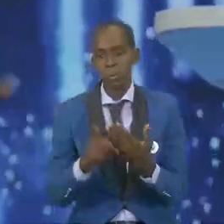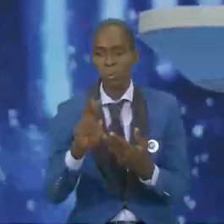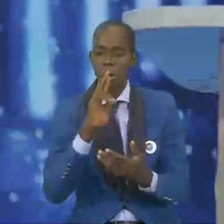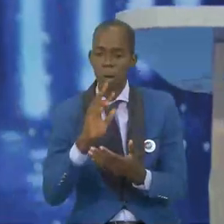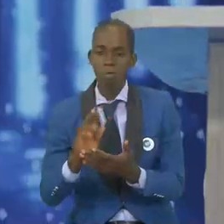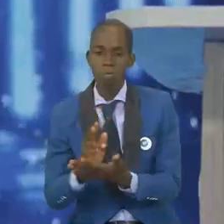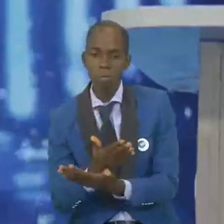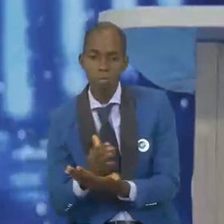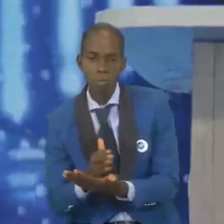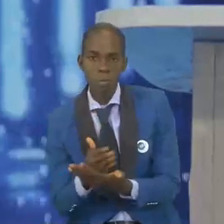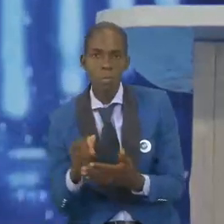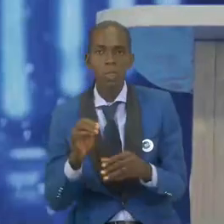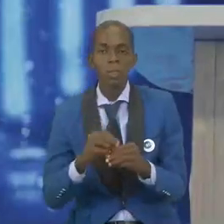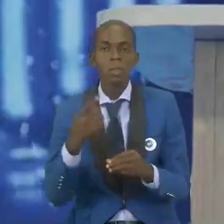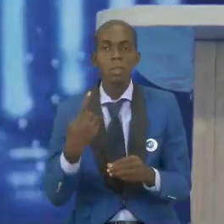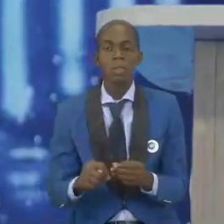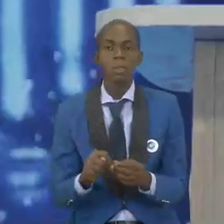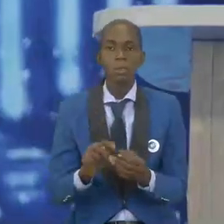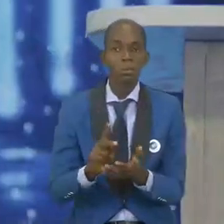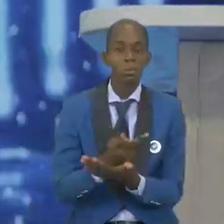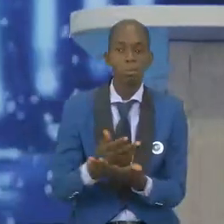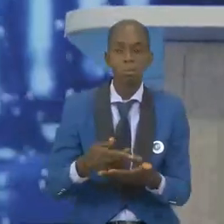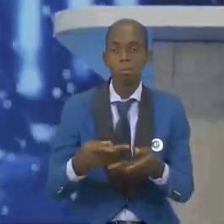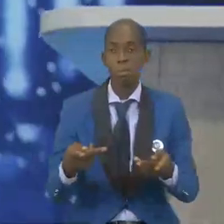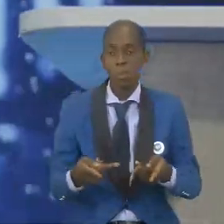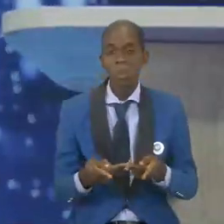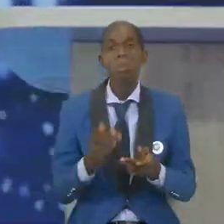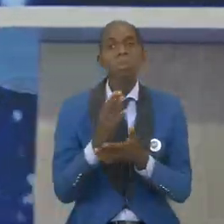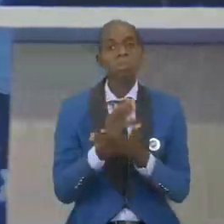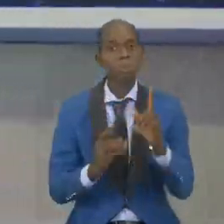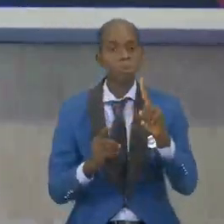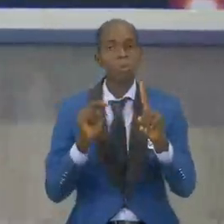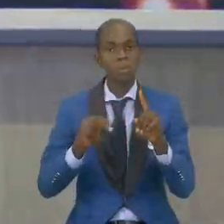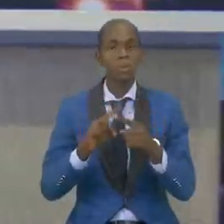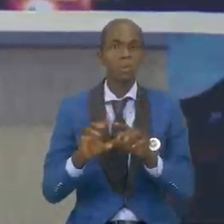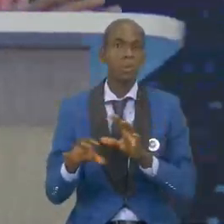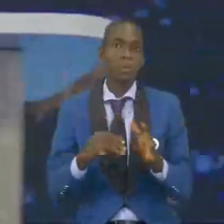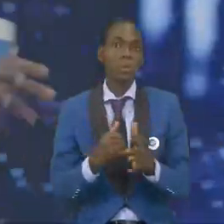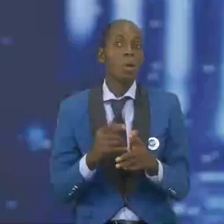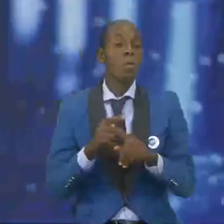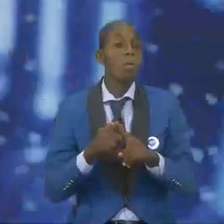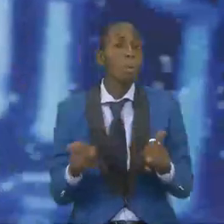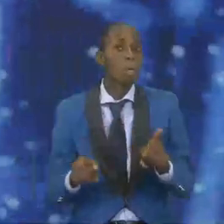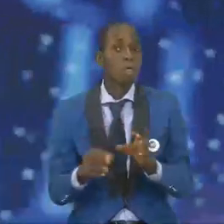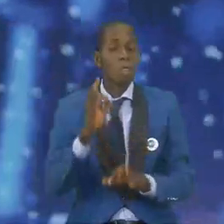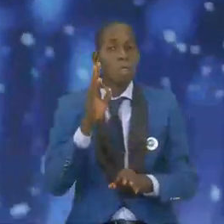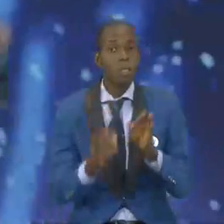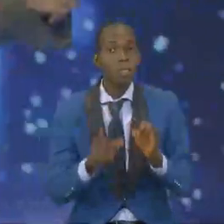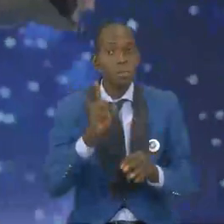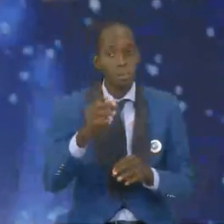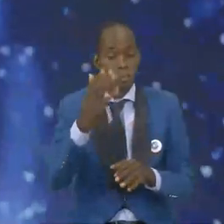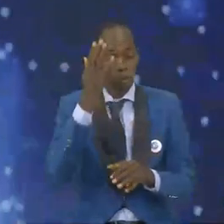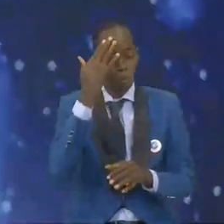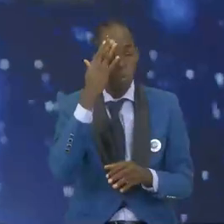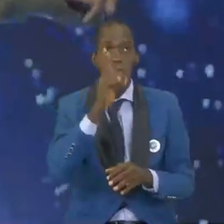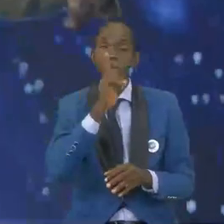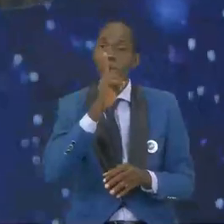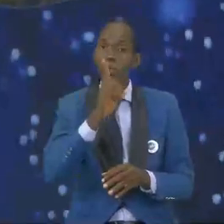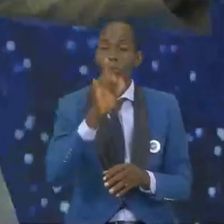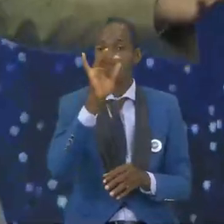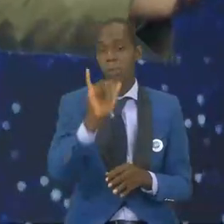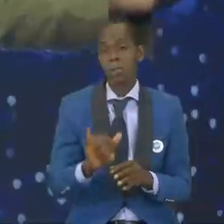ça. Quelqu'un d'autre peut le faire. Mais si tu sais que réellement, si la trompette devait